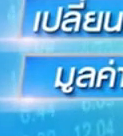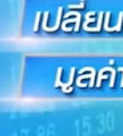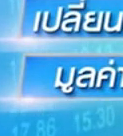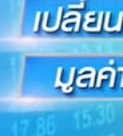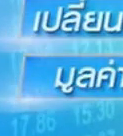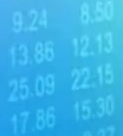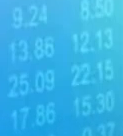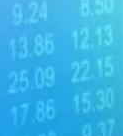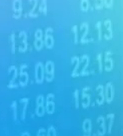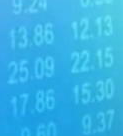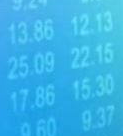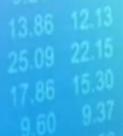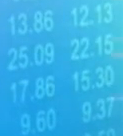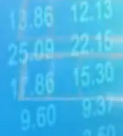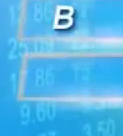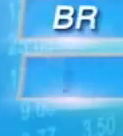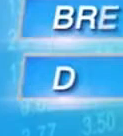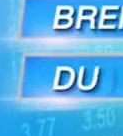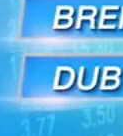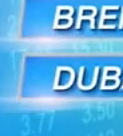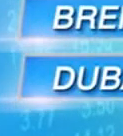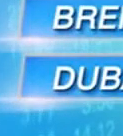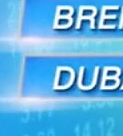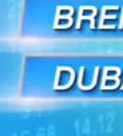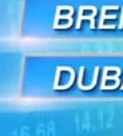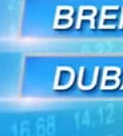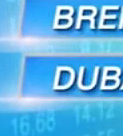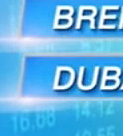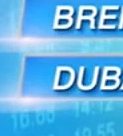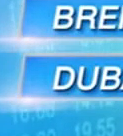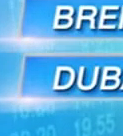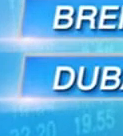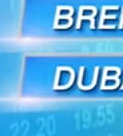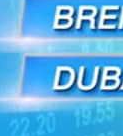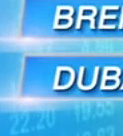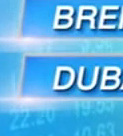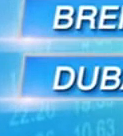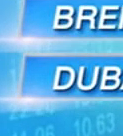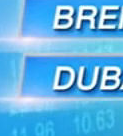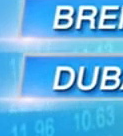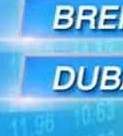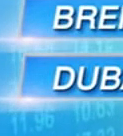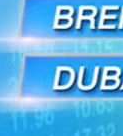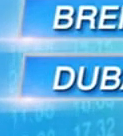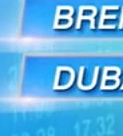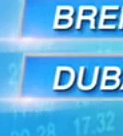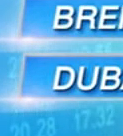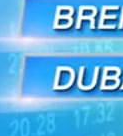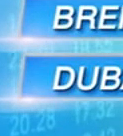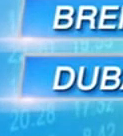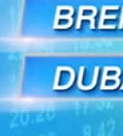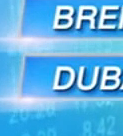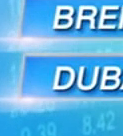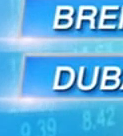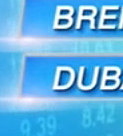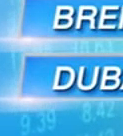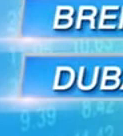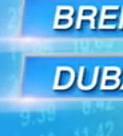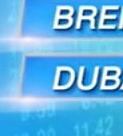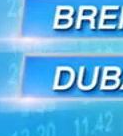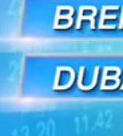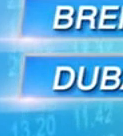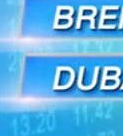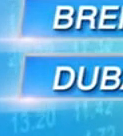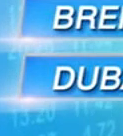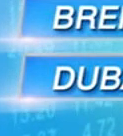เคลื่อนไหวของราคาน้ำมันในตลาดโลกกันบ้างนะคะราคาน้ำมันฟื้นตัวขึ้นตลาดใน Mageของสหรัฐเพิ่มขึ้น 2เหรียญ 41